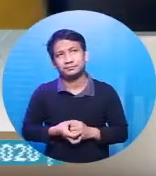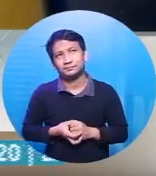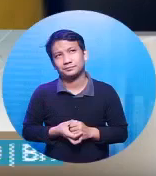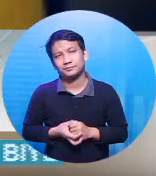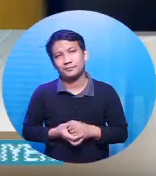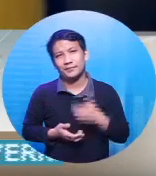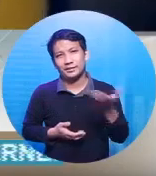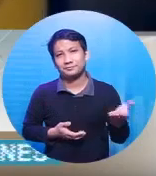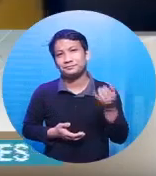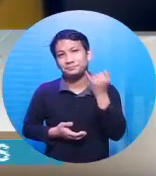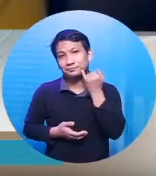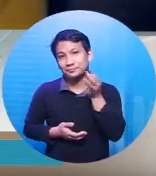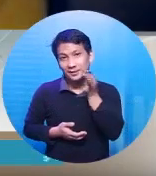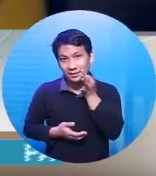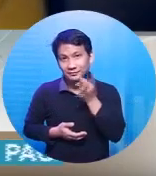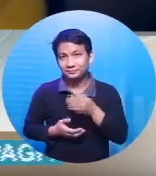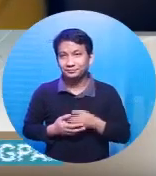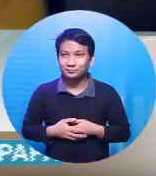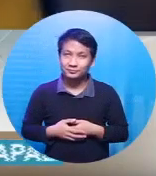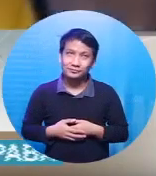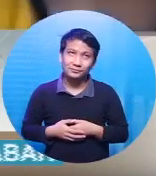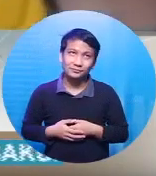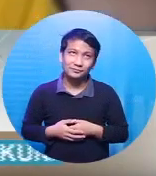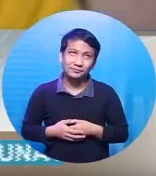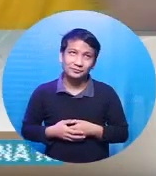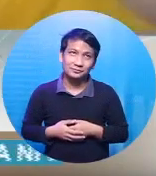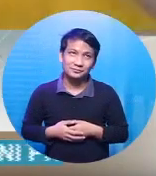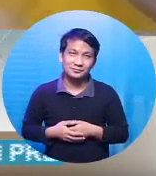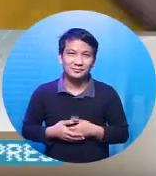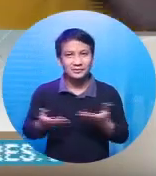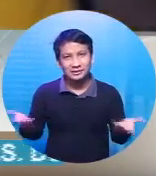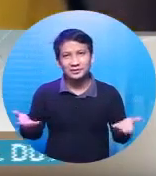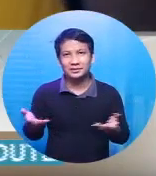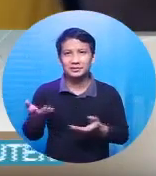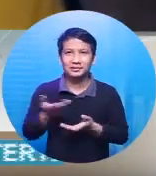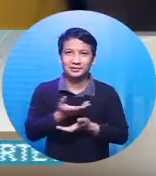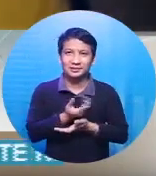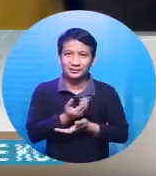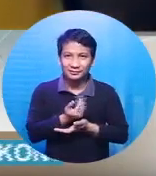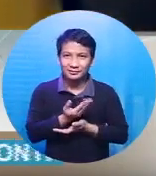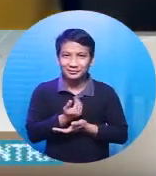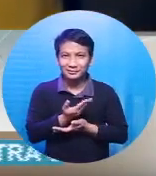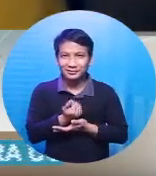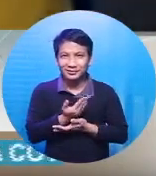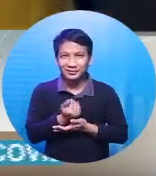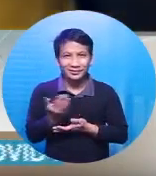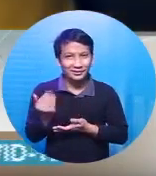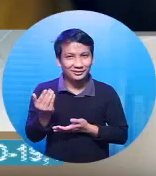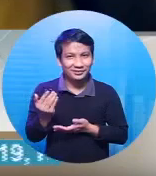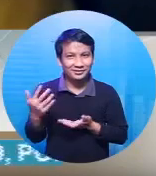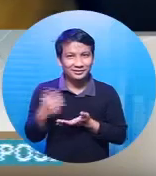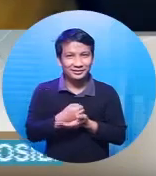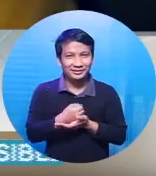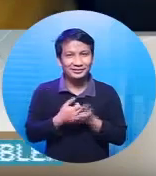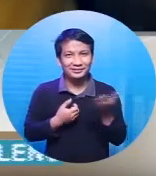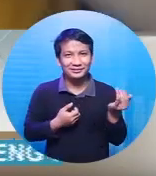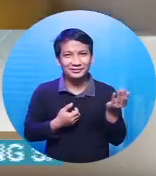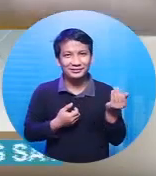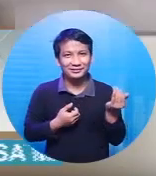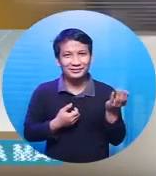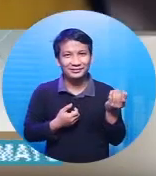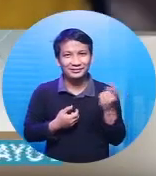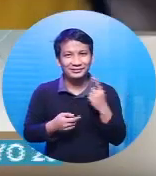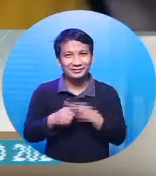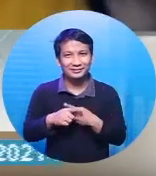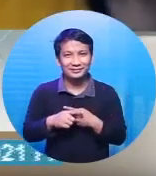Ma'am Jennifer. Yes po. Ito na po, naniningil na po ako. Ako po yung collector ngayon. Kukolektahin